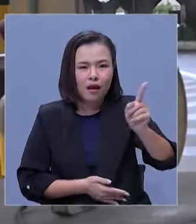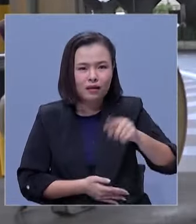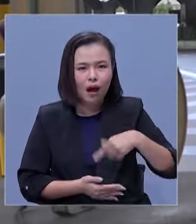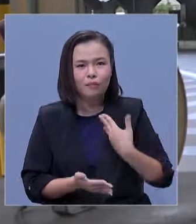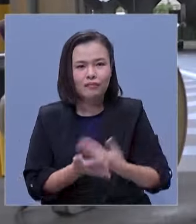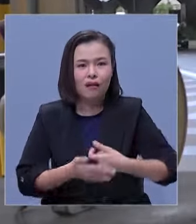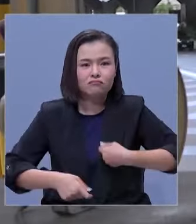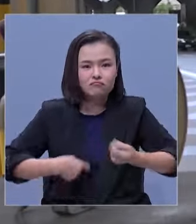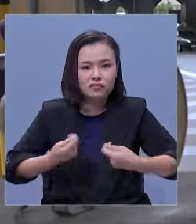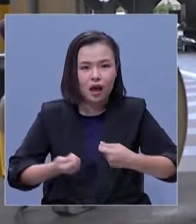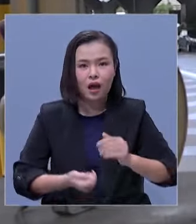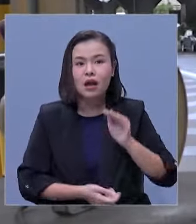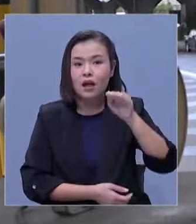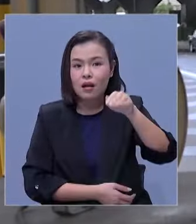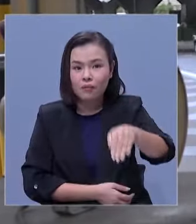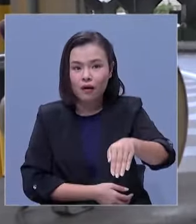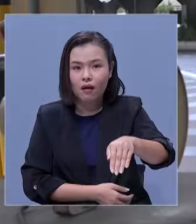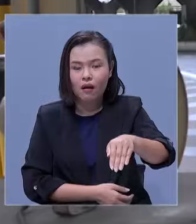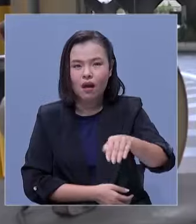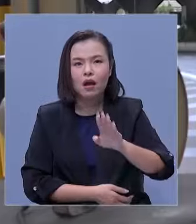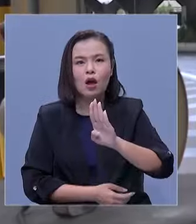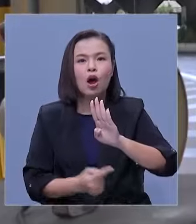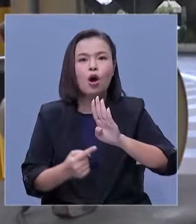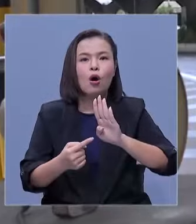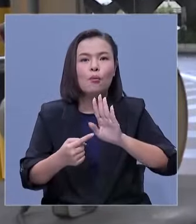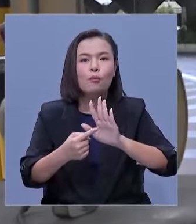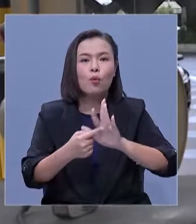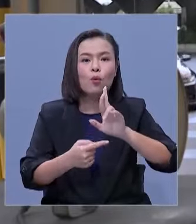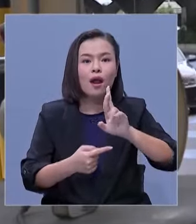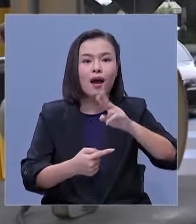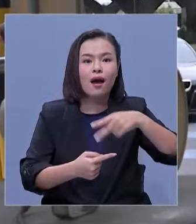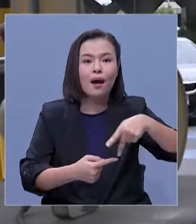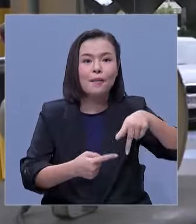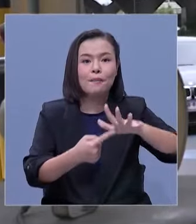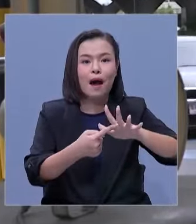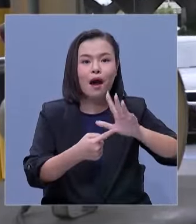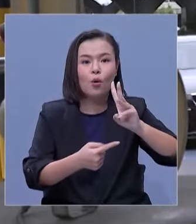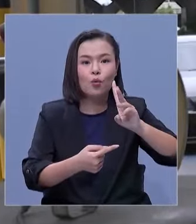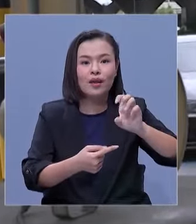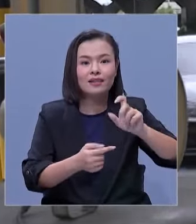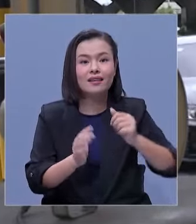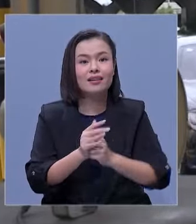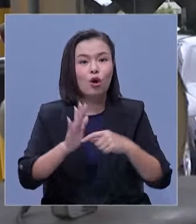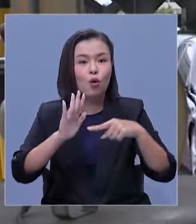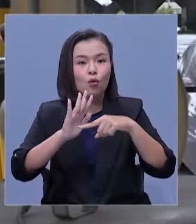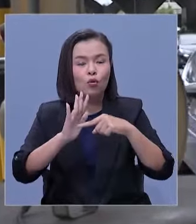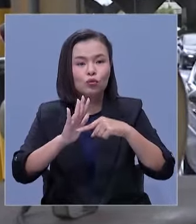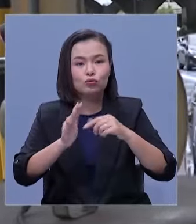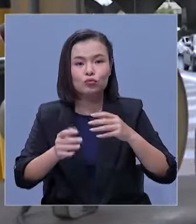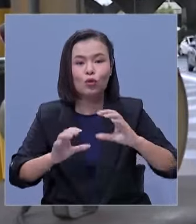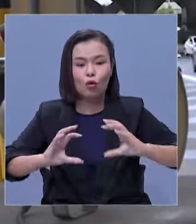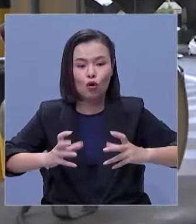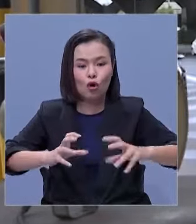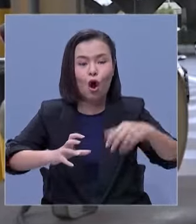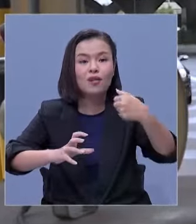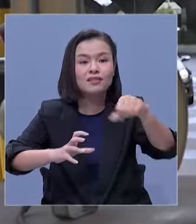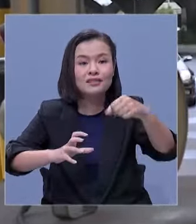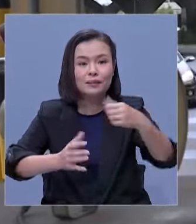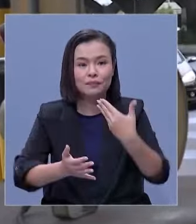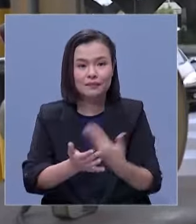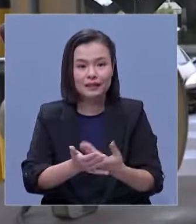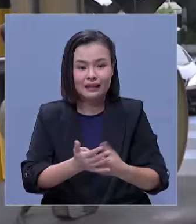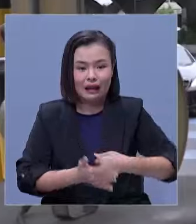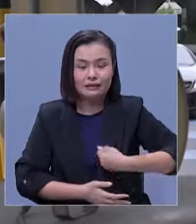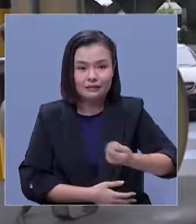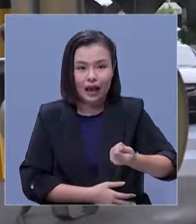เฉพาะทางด่วนบูรพาวิถีเมื่อมีการปรับขึ้นค่าทางด่วนทำให้รถตั้งแต่ 10ล้อขึ้นไปจ่ายค่าทางด่วน